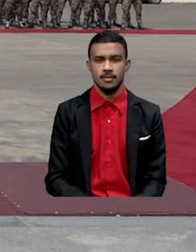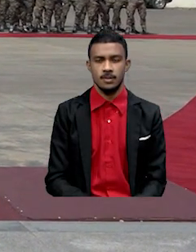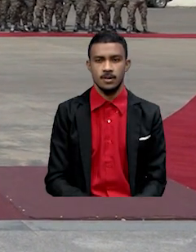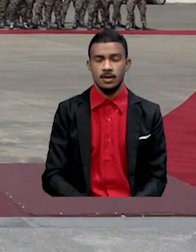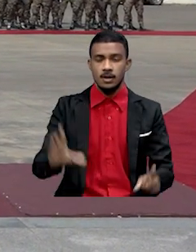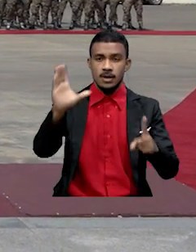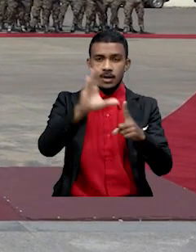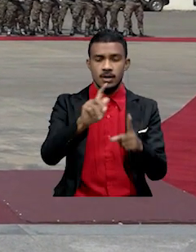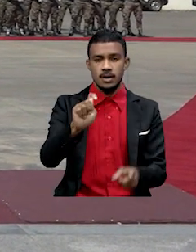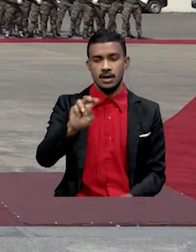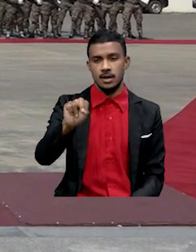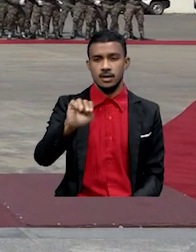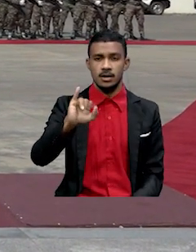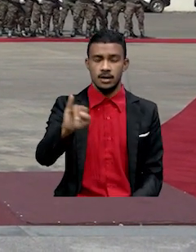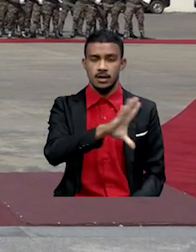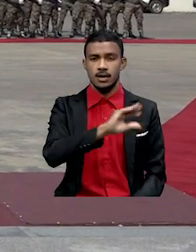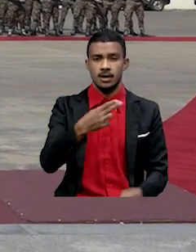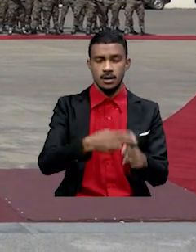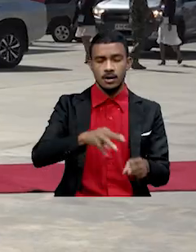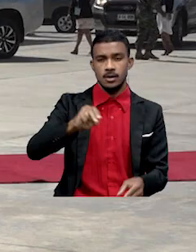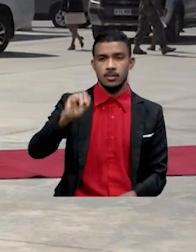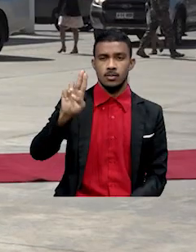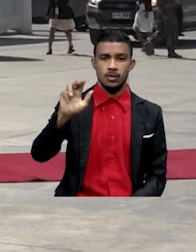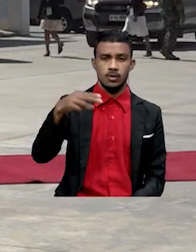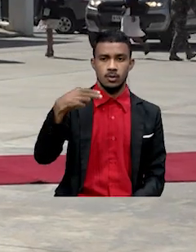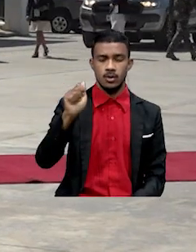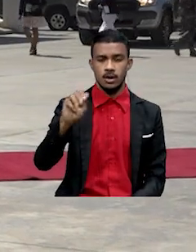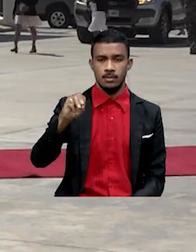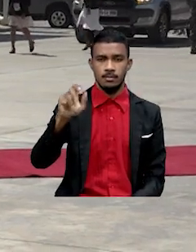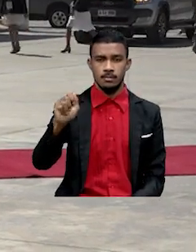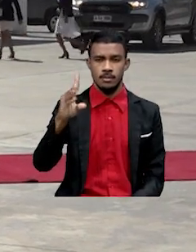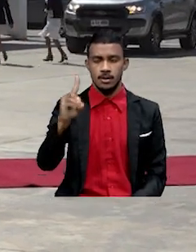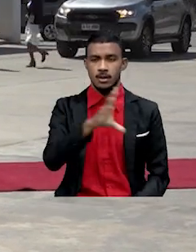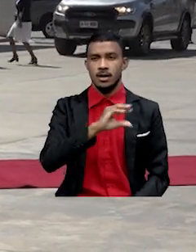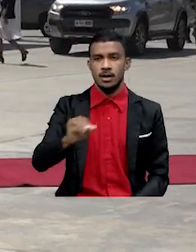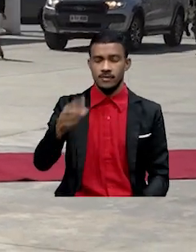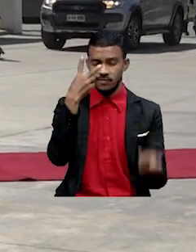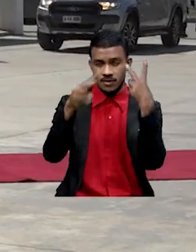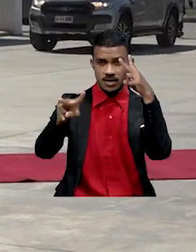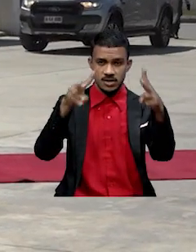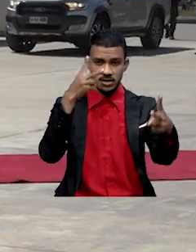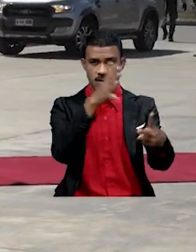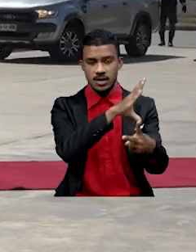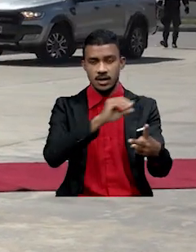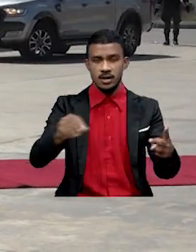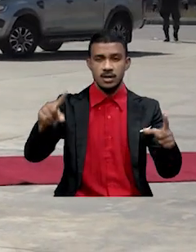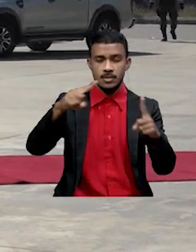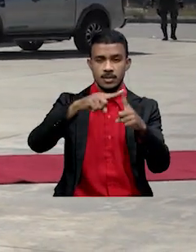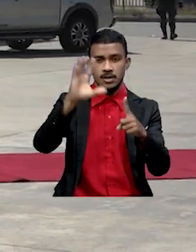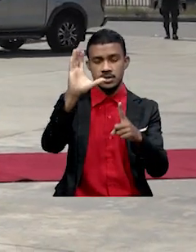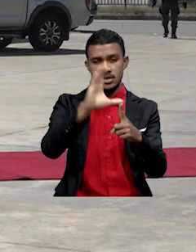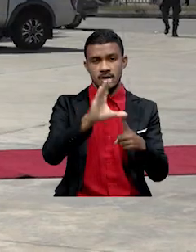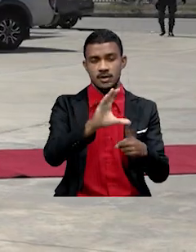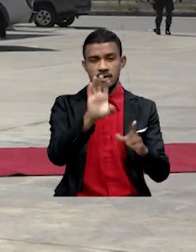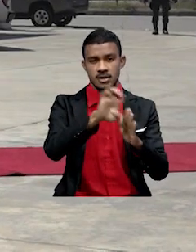General Teni Muhammad Andika Perkasa hato kompromisu ne banhir hala visita oficial ba chef estado mayor general Falu